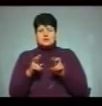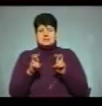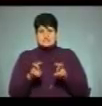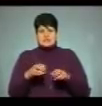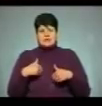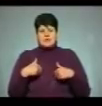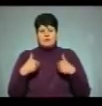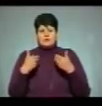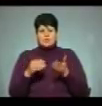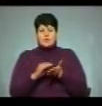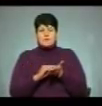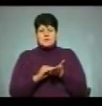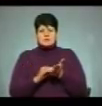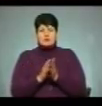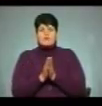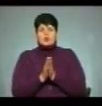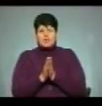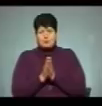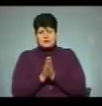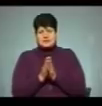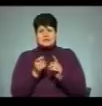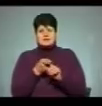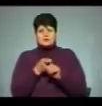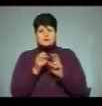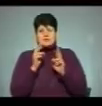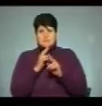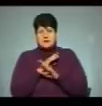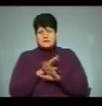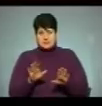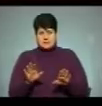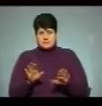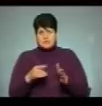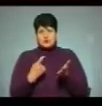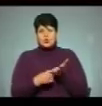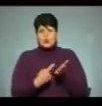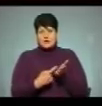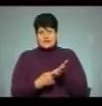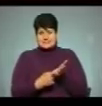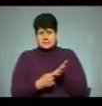подаю письмові клопотання в зв'язку з неправдивими доказами.